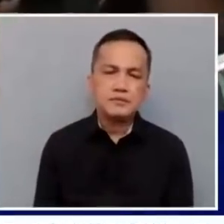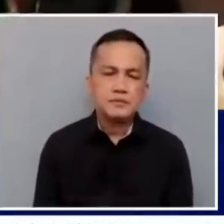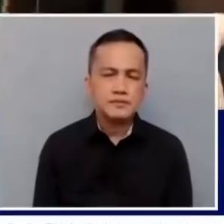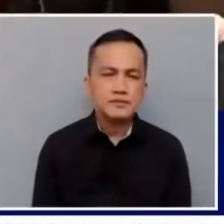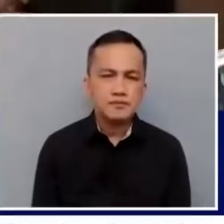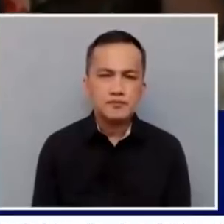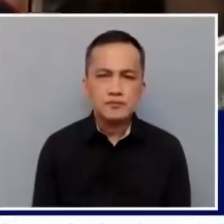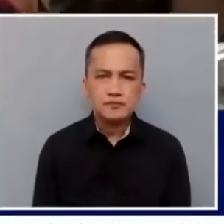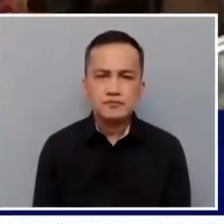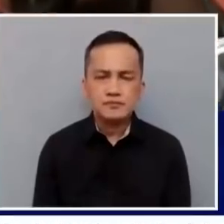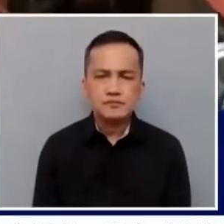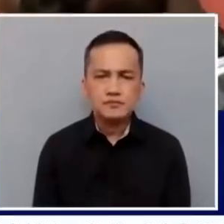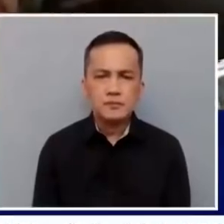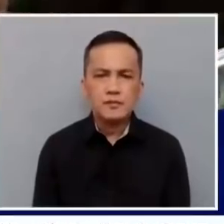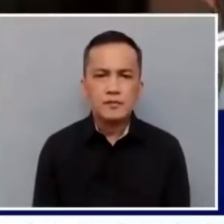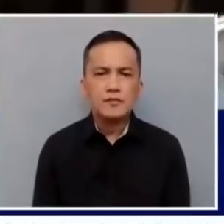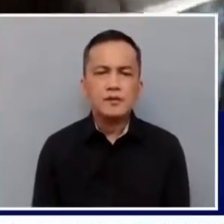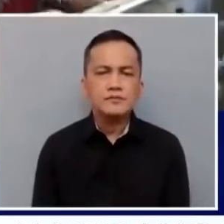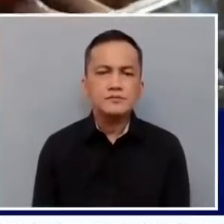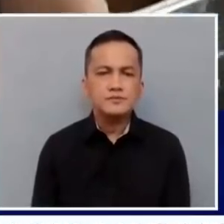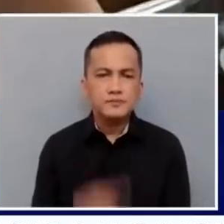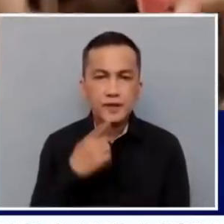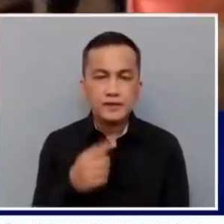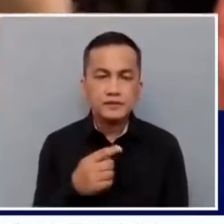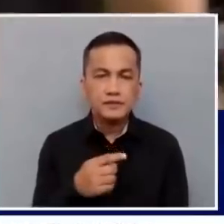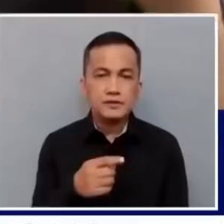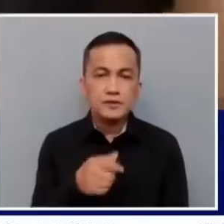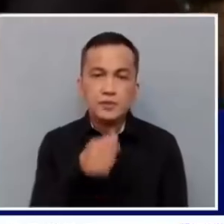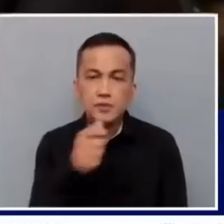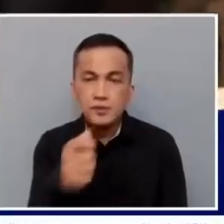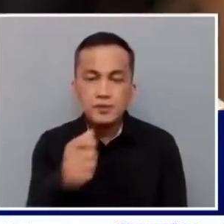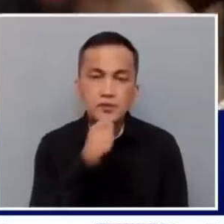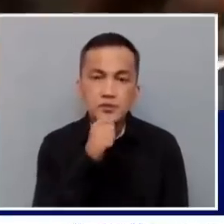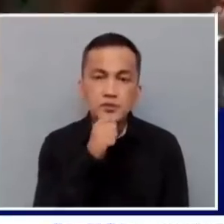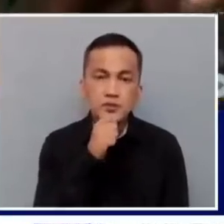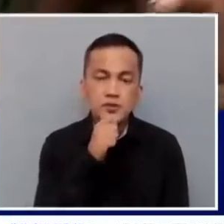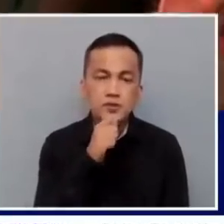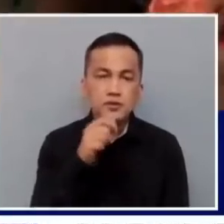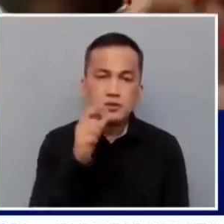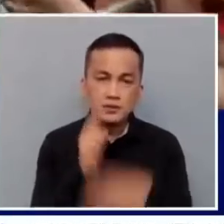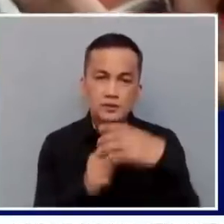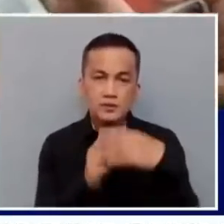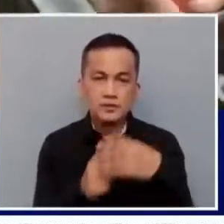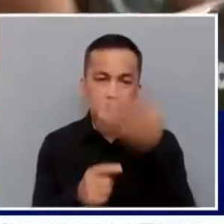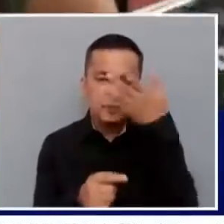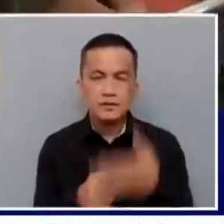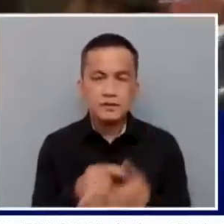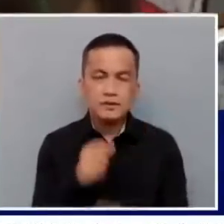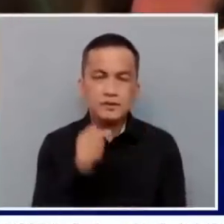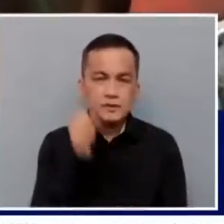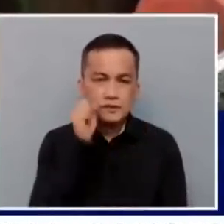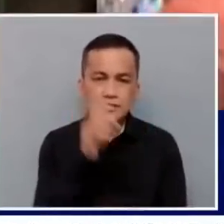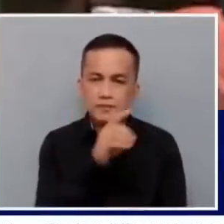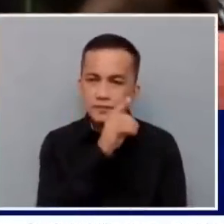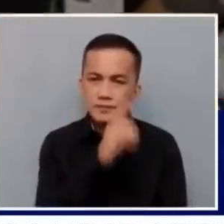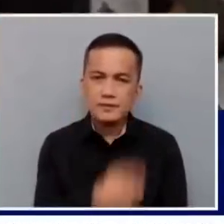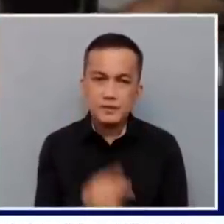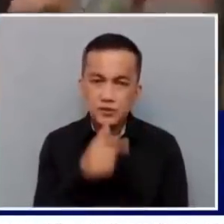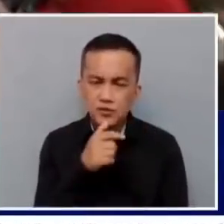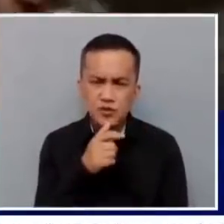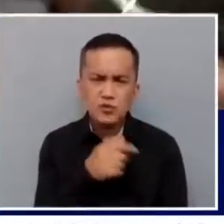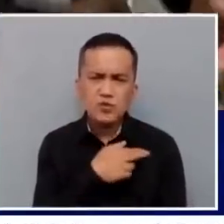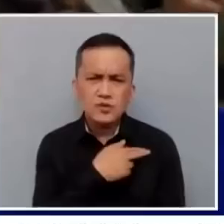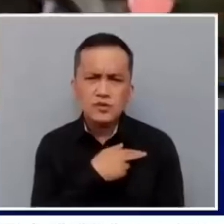pero yung mikropono ng ABS-CBN nasa tapat ni Mayor Sara, ikaw bang may hawak nito or